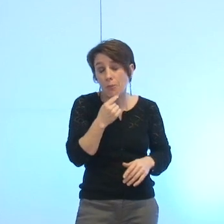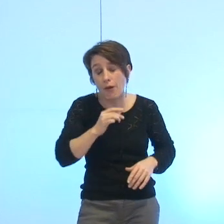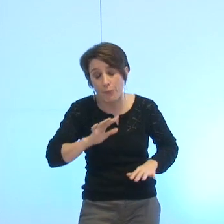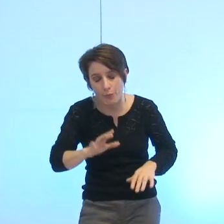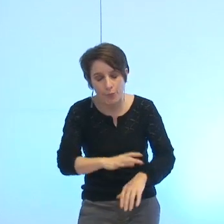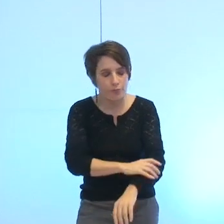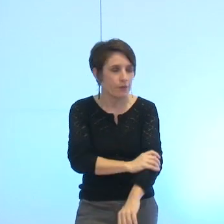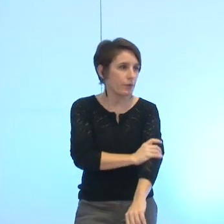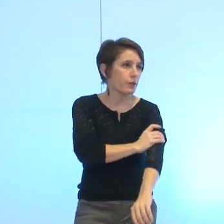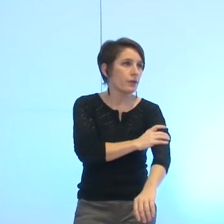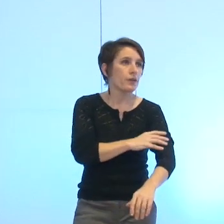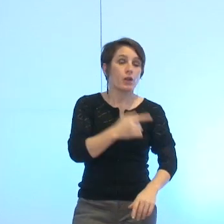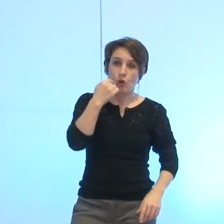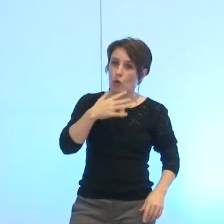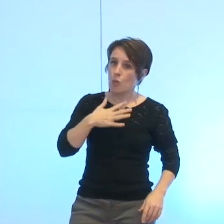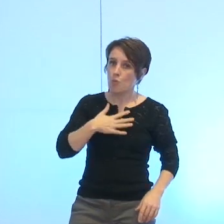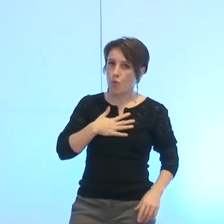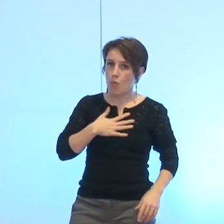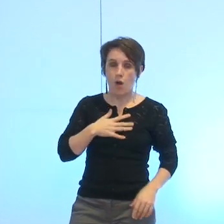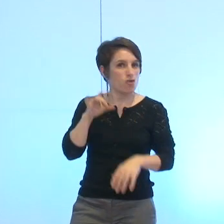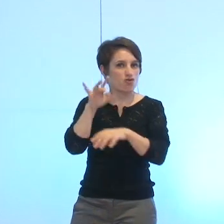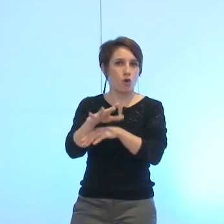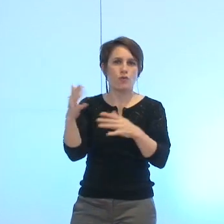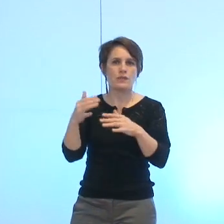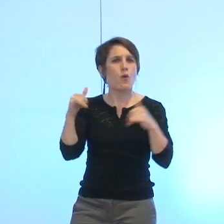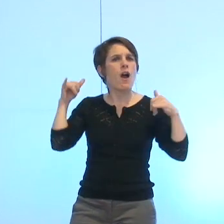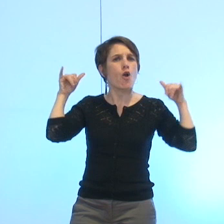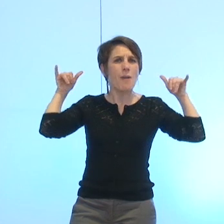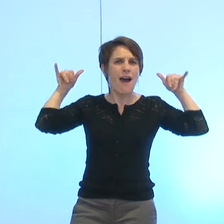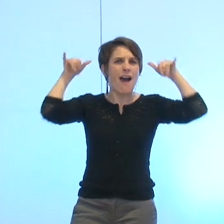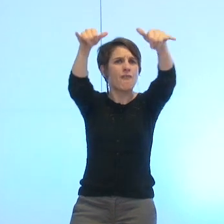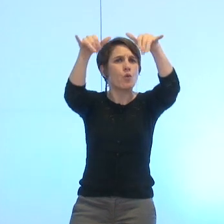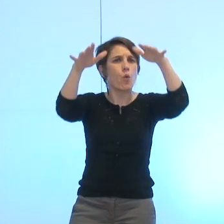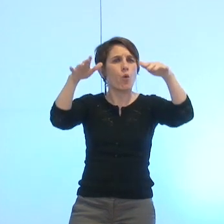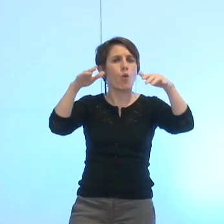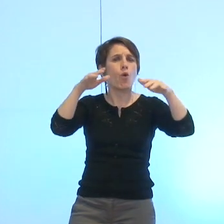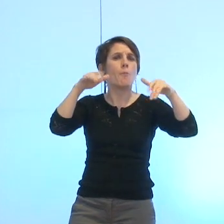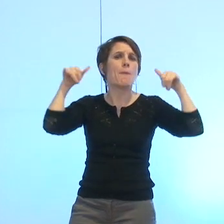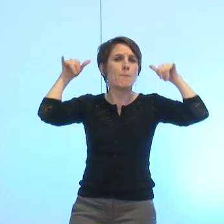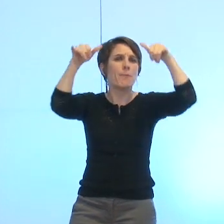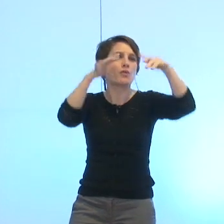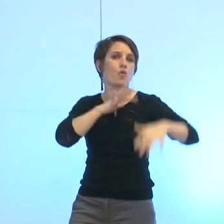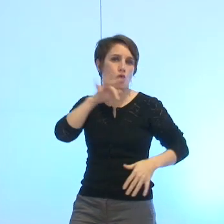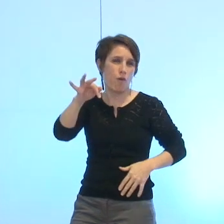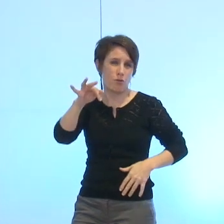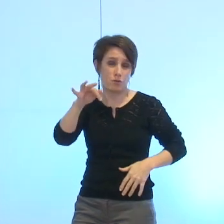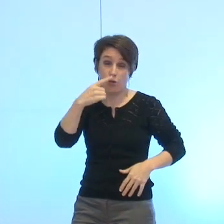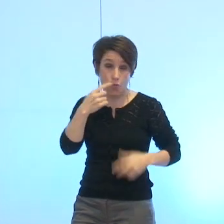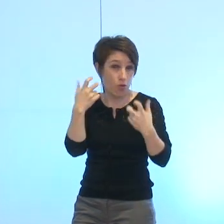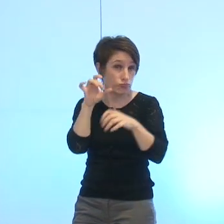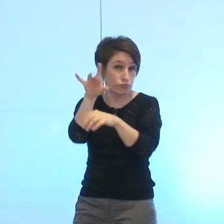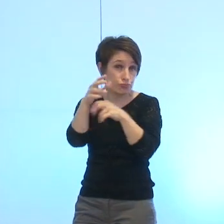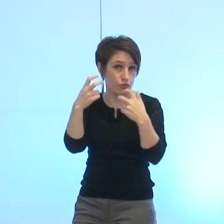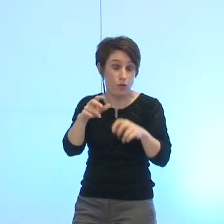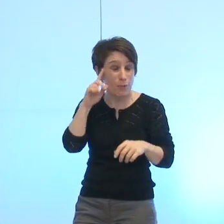refusais pour ma part le passage de la Patrouille de France parce que je trouvais que le temps de passage extrêmement court lié